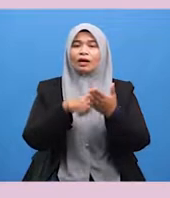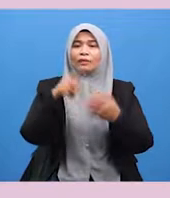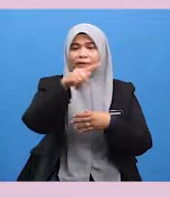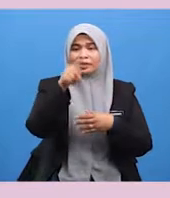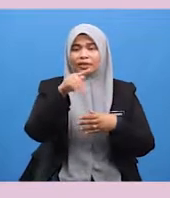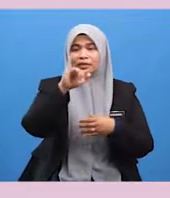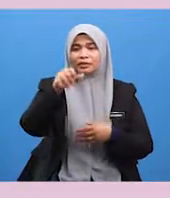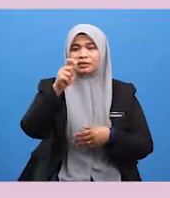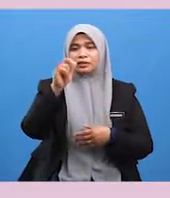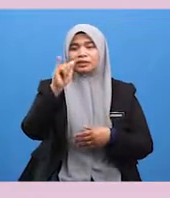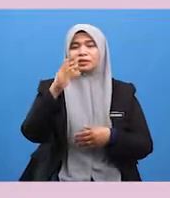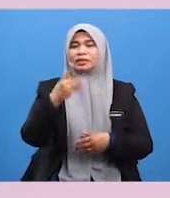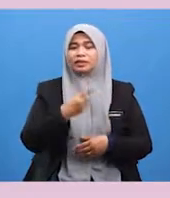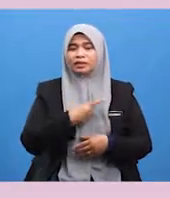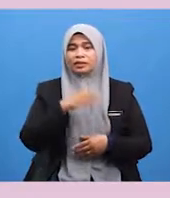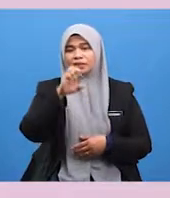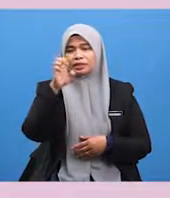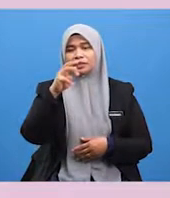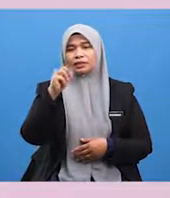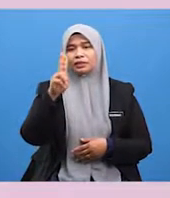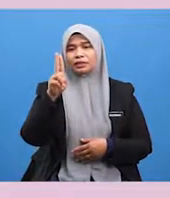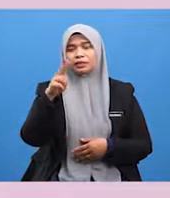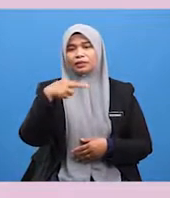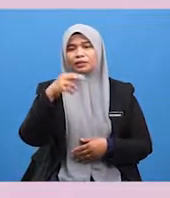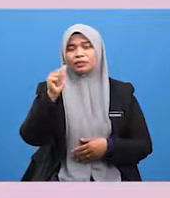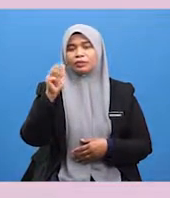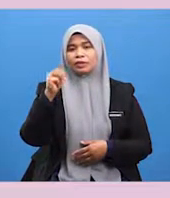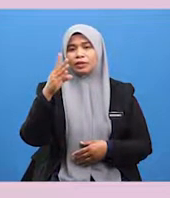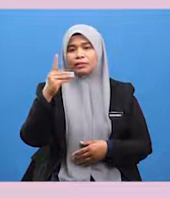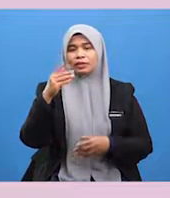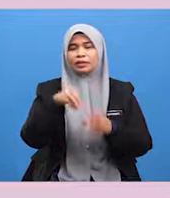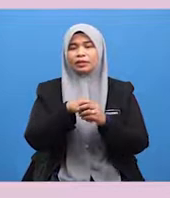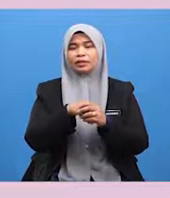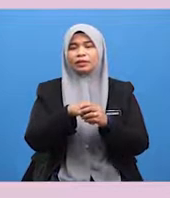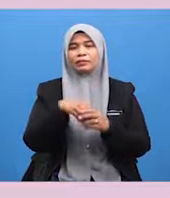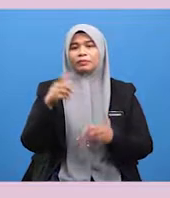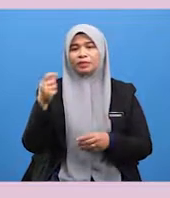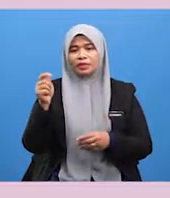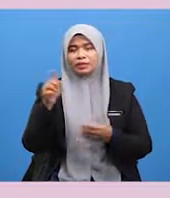Apakah jati diri Encik Muhammad yang tergambar dalam petikan tersebut?